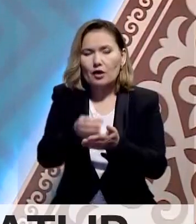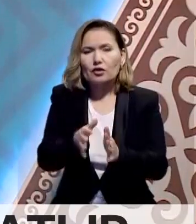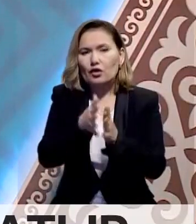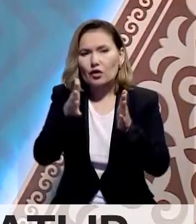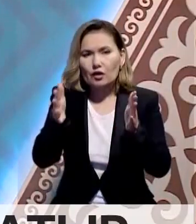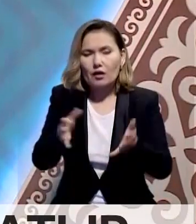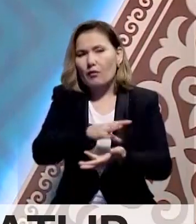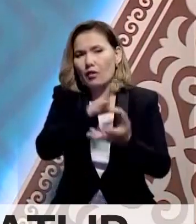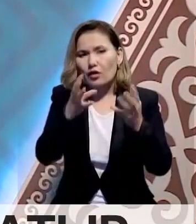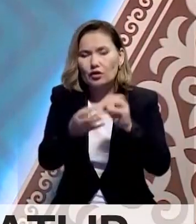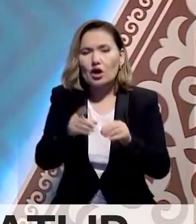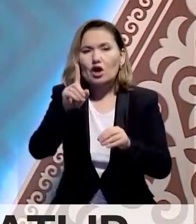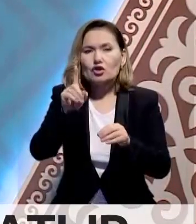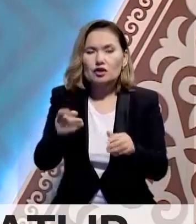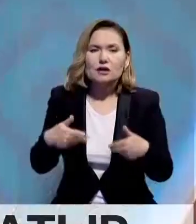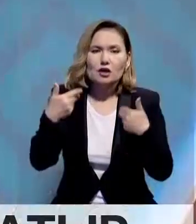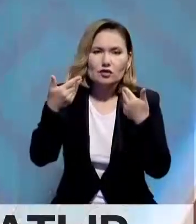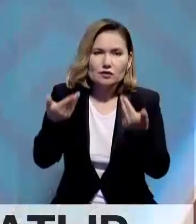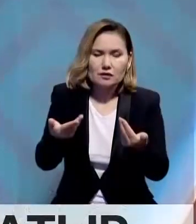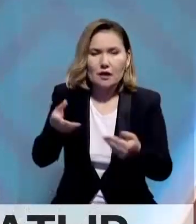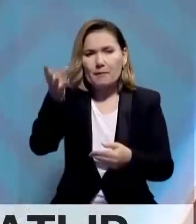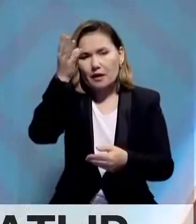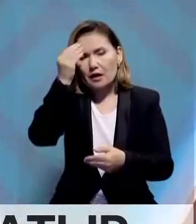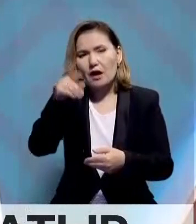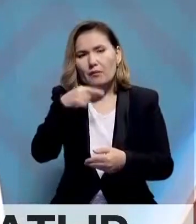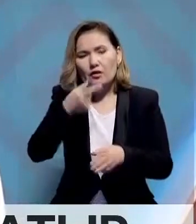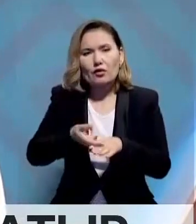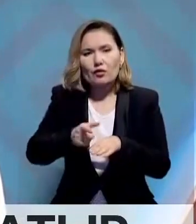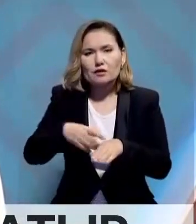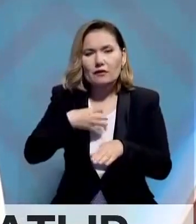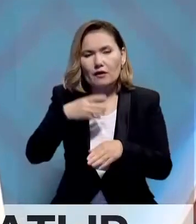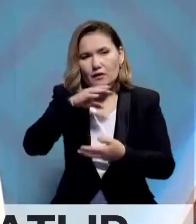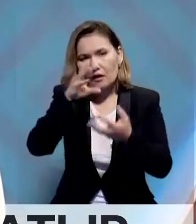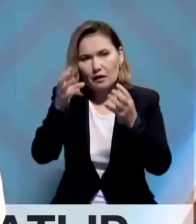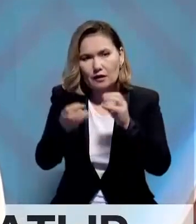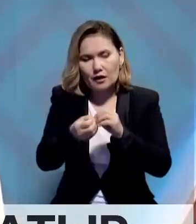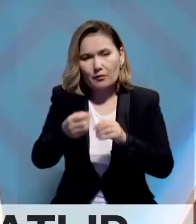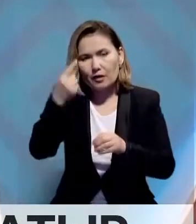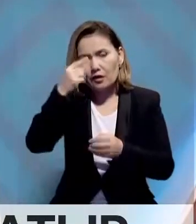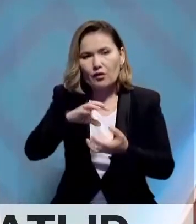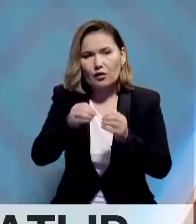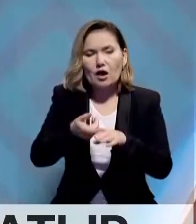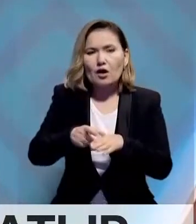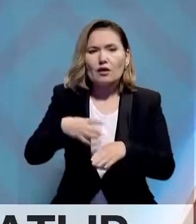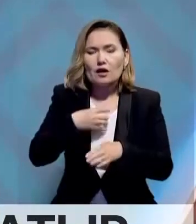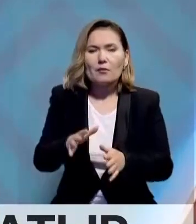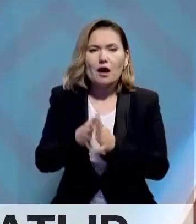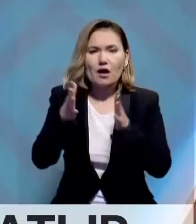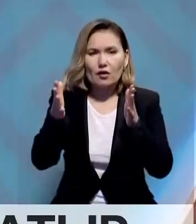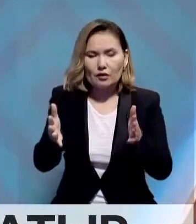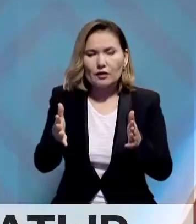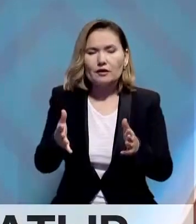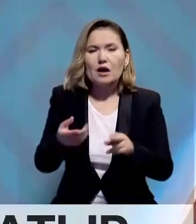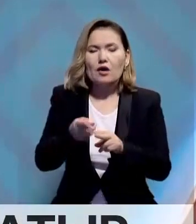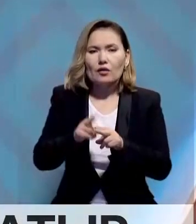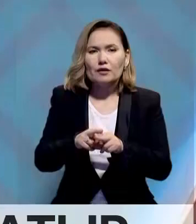саны 100-ден астам ұсыныс пікір келіп түсті. Ұсыныстар мазмұны жағынан да, мән маңызы жағынан да өте ауқымды